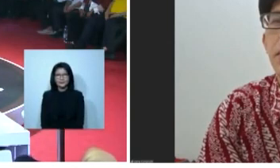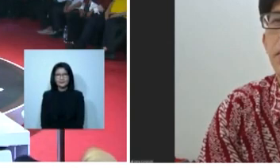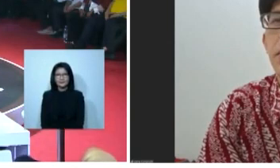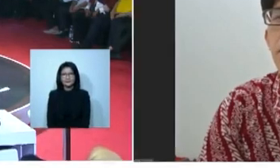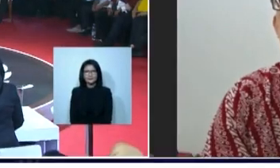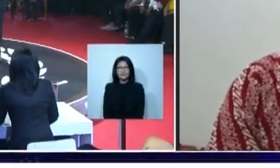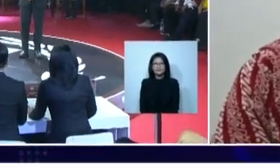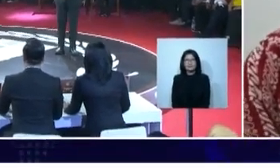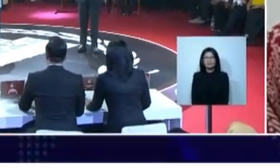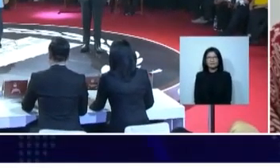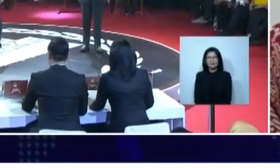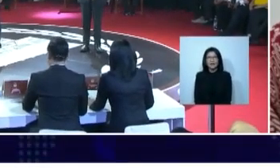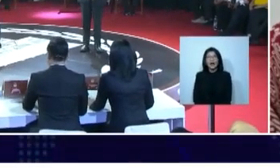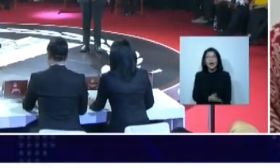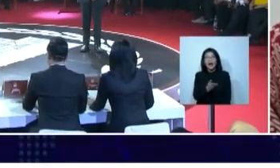Oke.